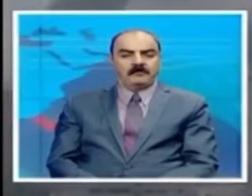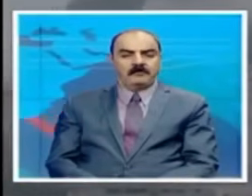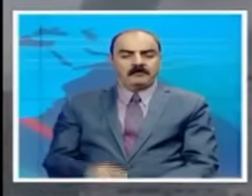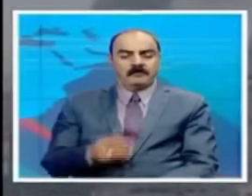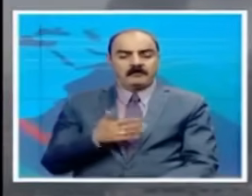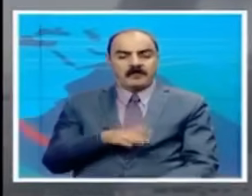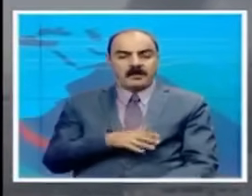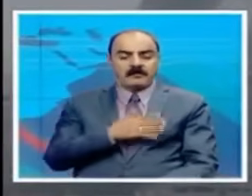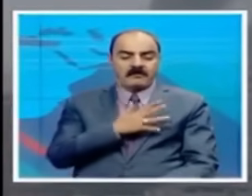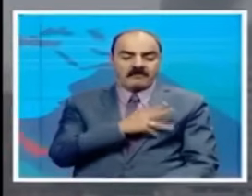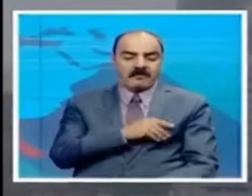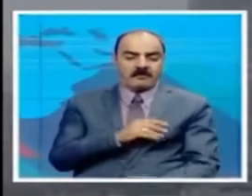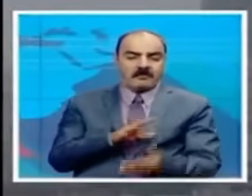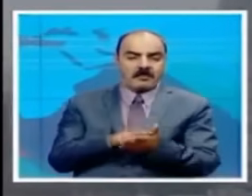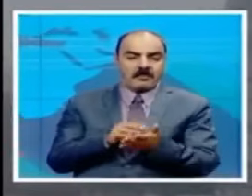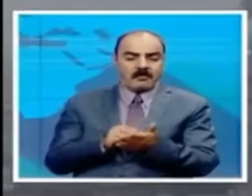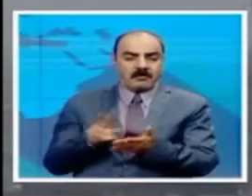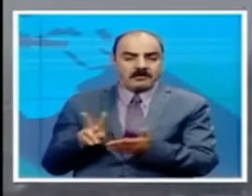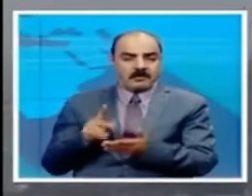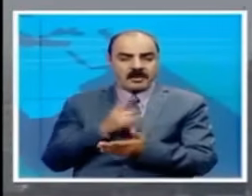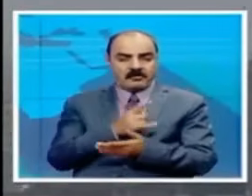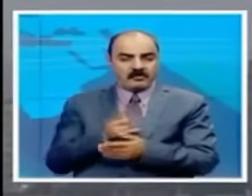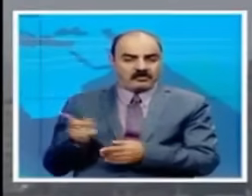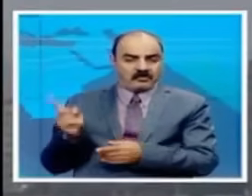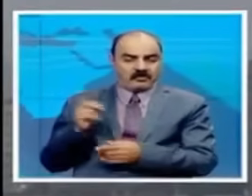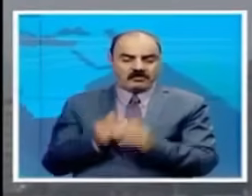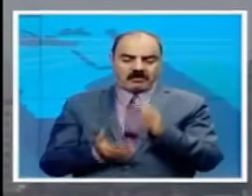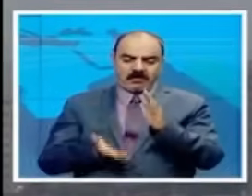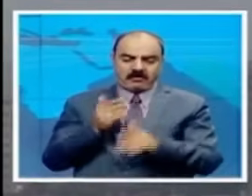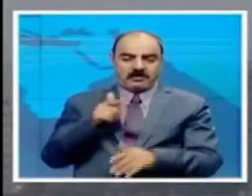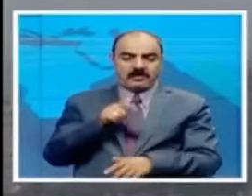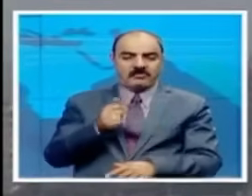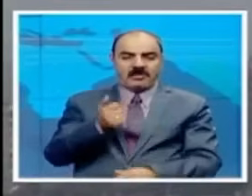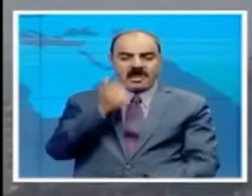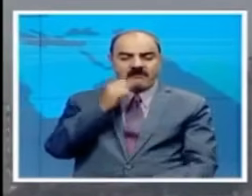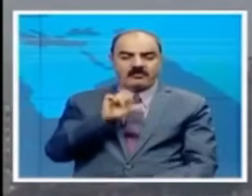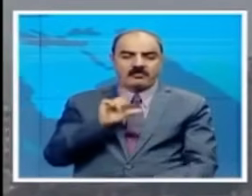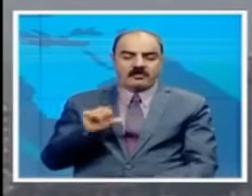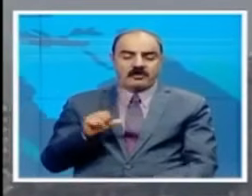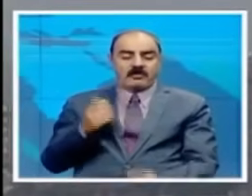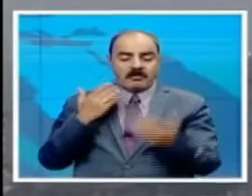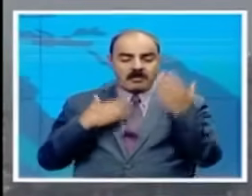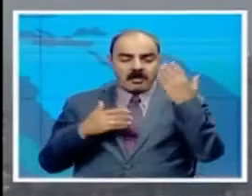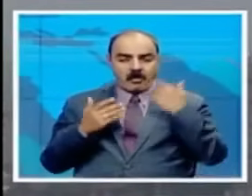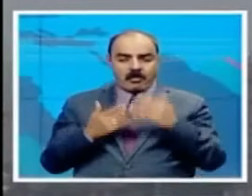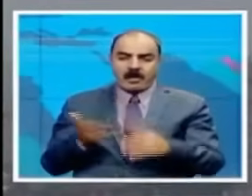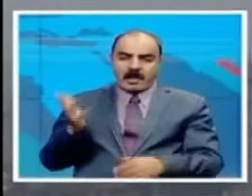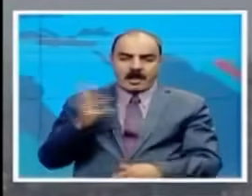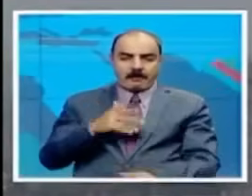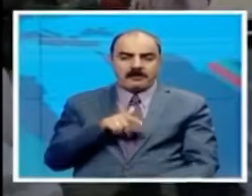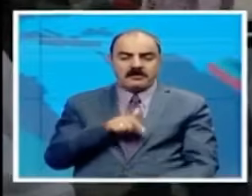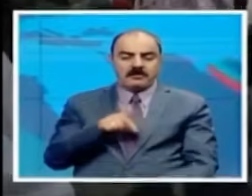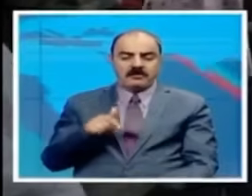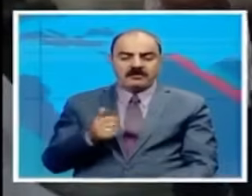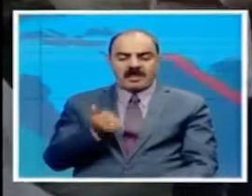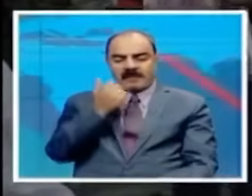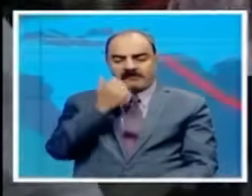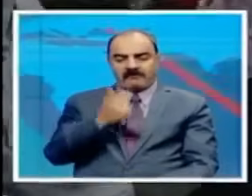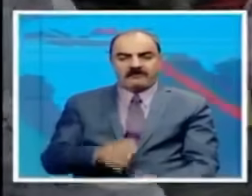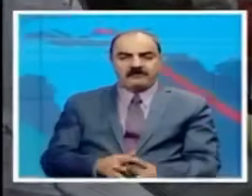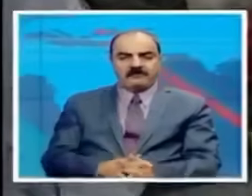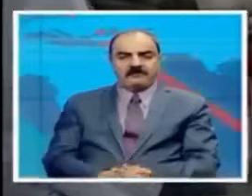ارتفاع عدد ضحايا العدوان الإسرائيلي على قطاع غزة إلى 26,900 شهيد ونحو 66,000